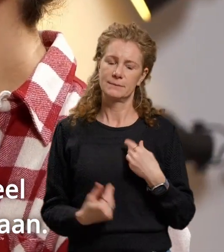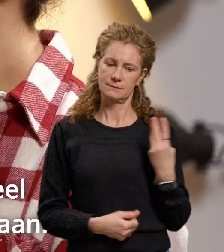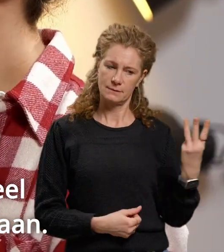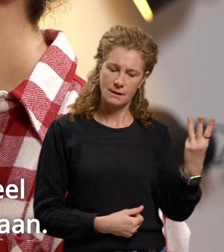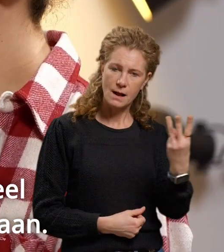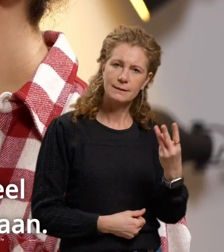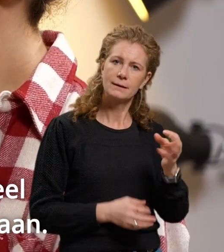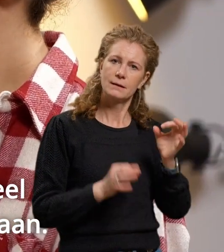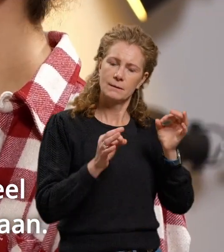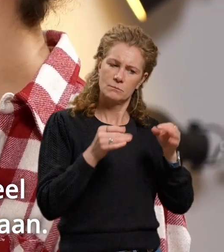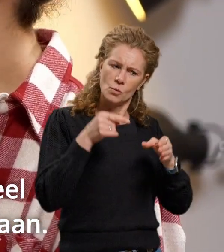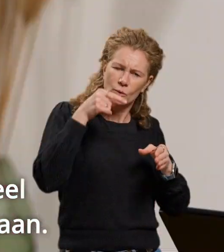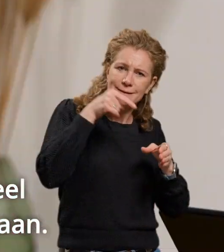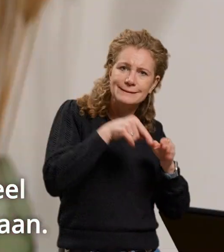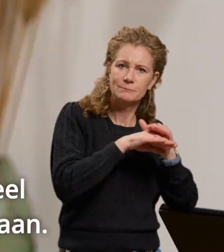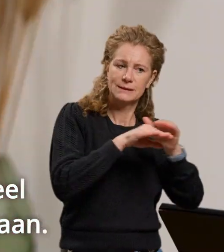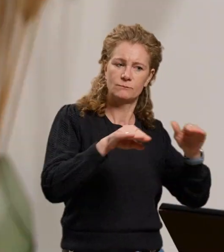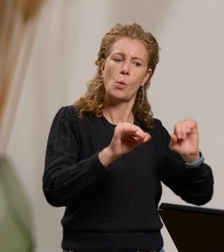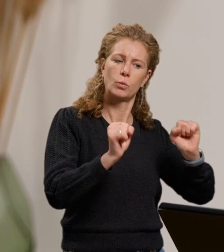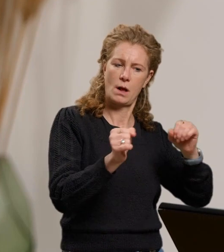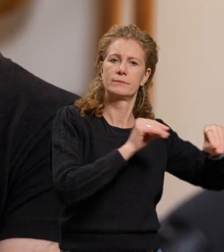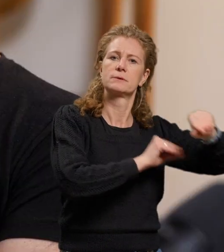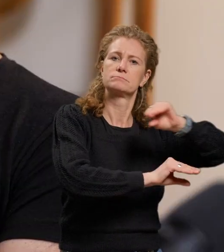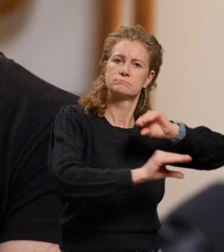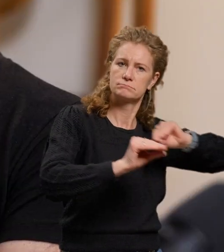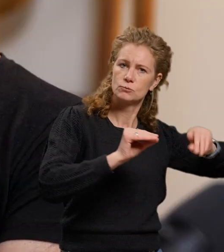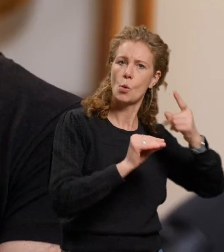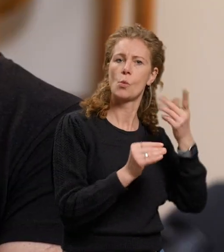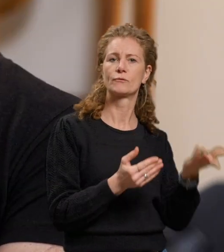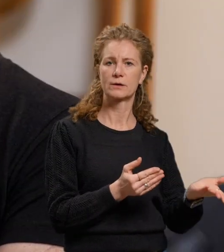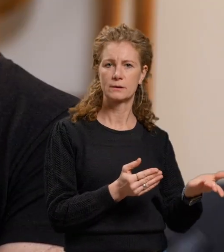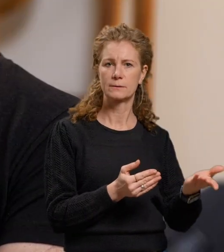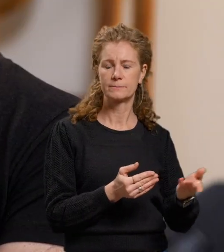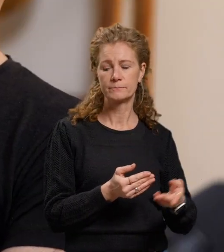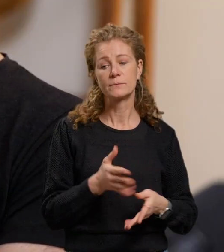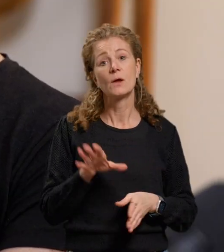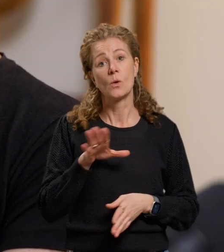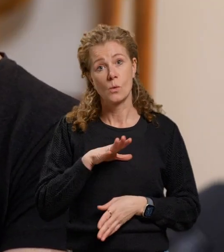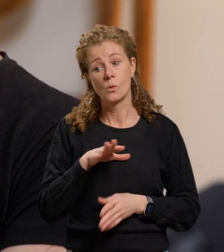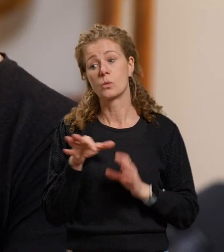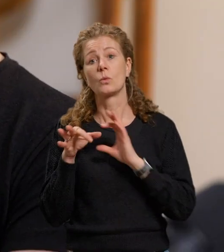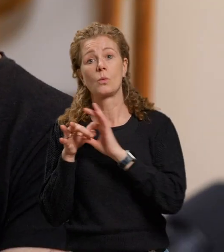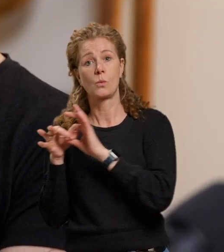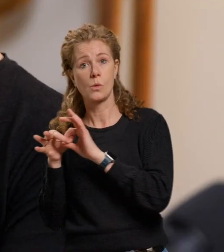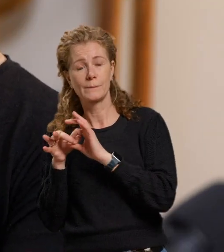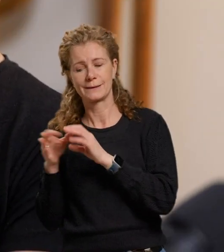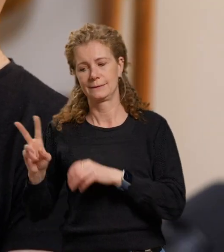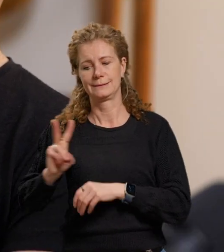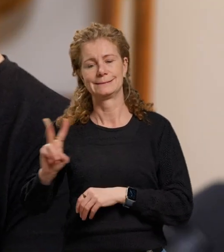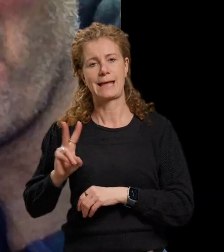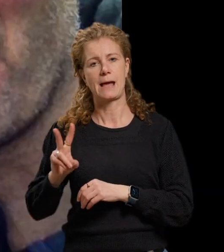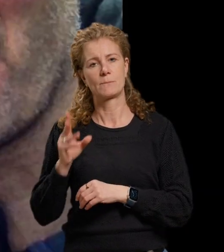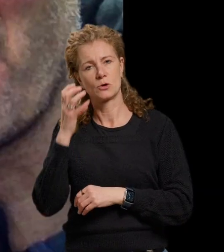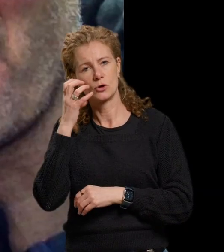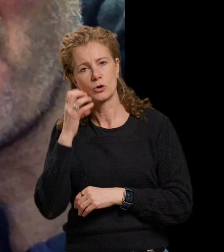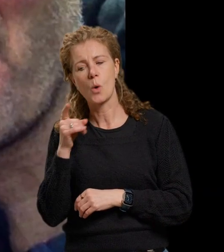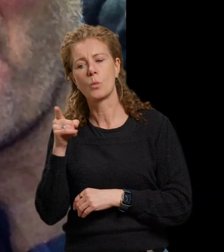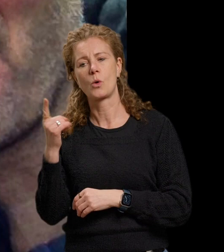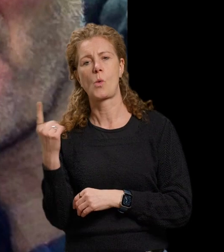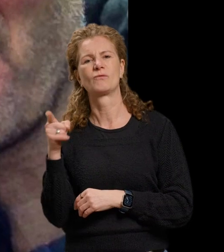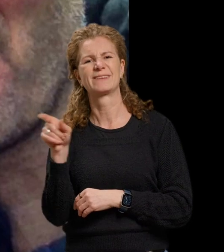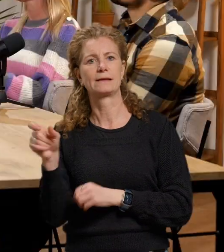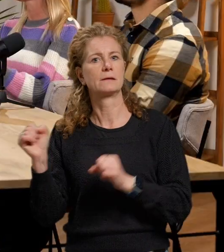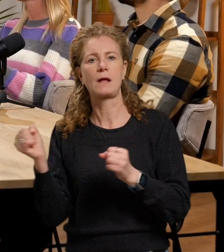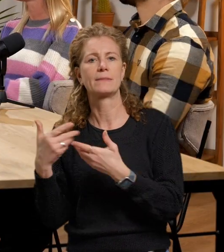mooi, diep niveau het gesprek aangaan. Openheid, daar hoort ook absoluut bij. Dat we ook samen rouwen om dingen die niet meer kunnen. We zijn